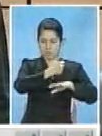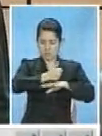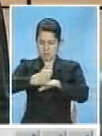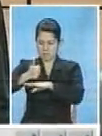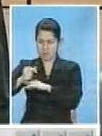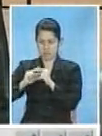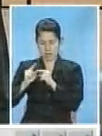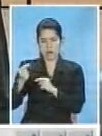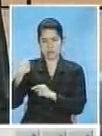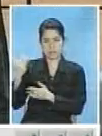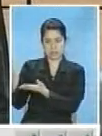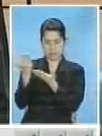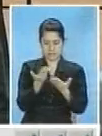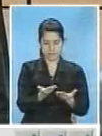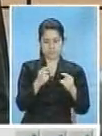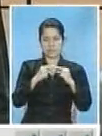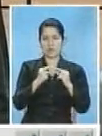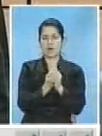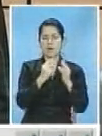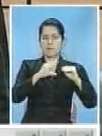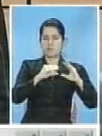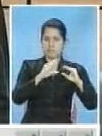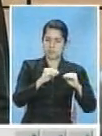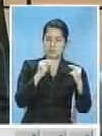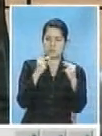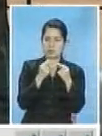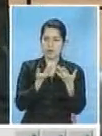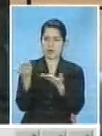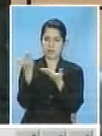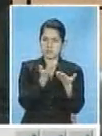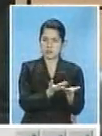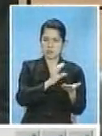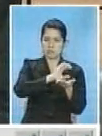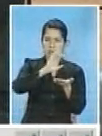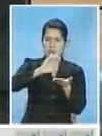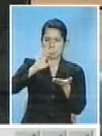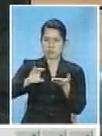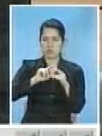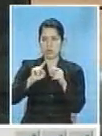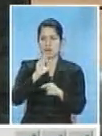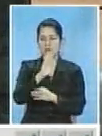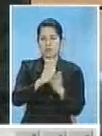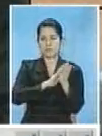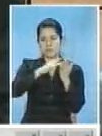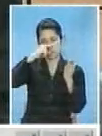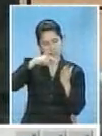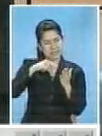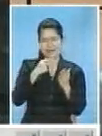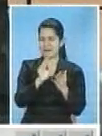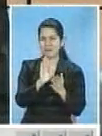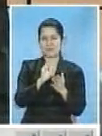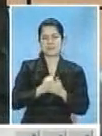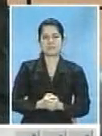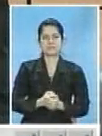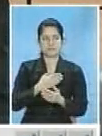ประเทศไทยก็เมื่อทุกครั้งที่ท่านบอกเอาอยู่และรับมือไหวมันพังหมดนะครับผมดีใจที่ท่านไม่ไปผมเป็นห่วงท่